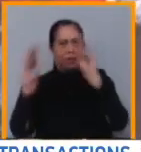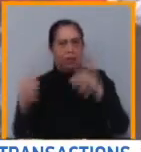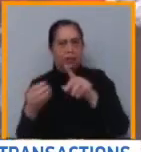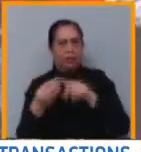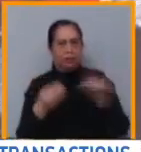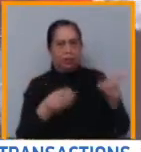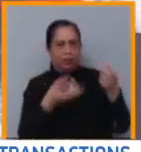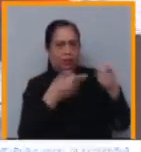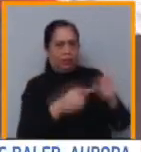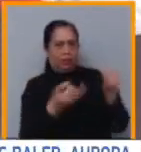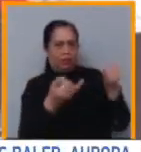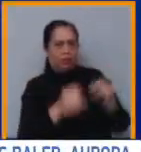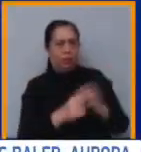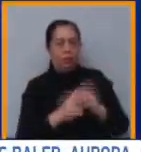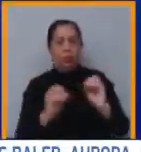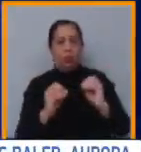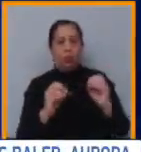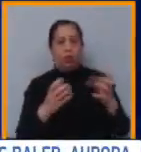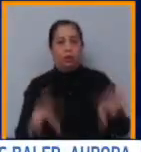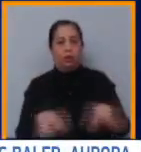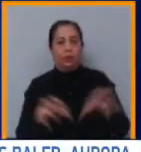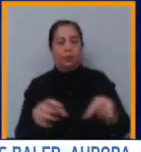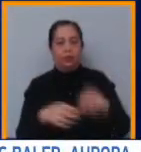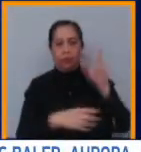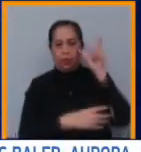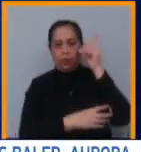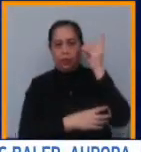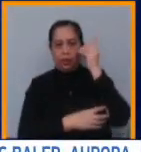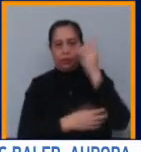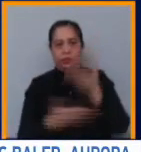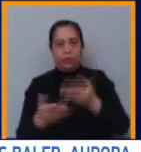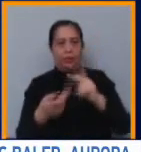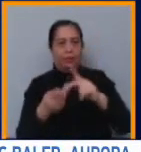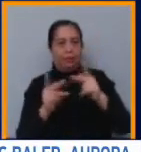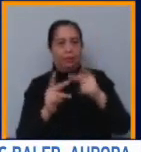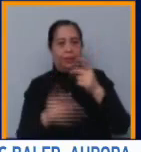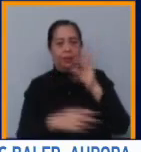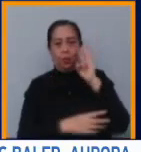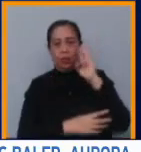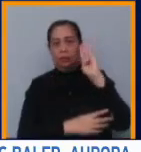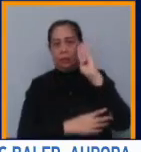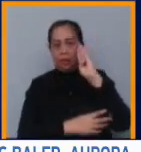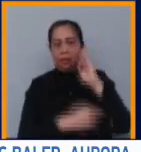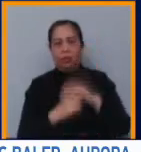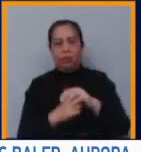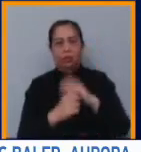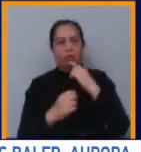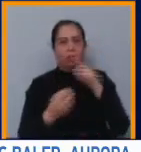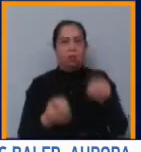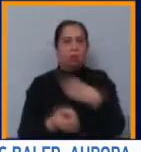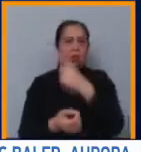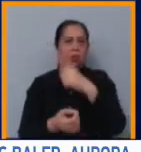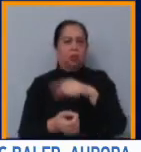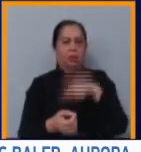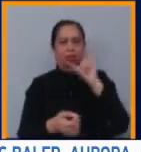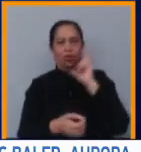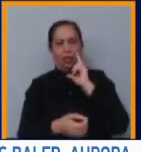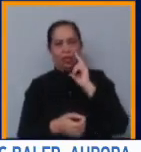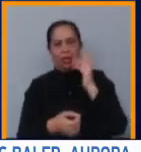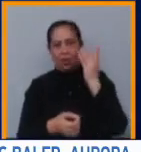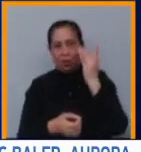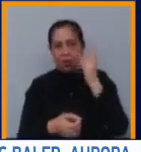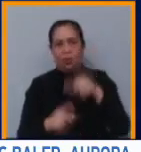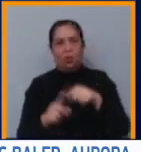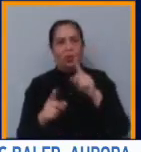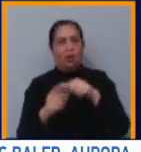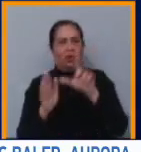Walang aktibidad si Calio Didi Guzman. Ang kanyang katandem na si Walden Bello, binira ang Administrasyong Duterte dahil sa mga batas na anya'y